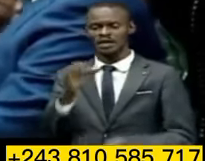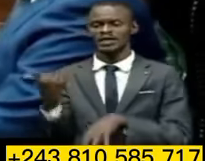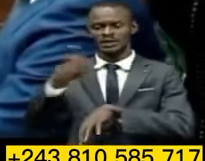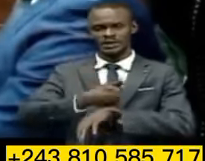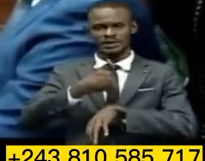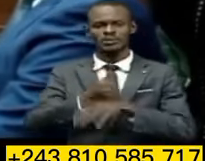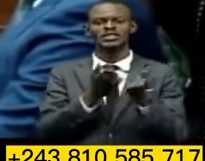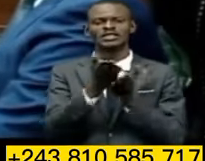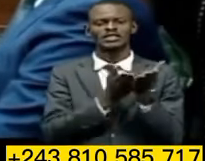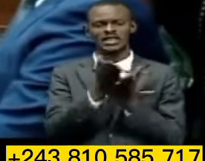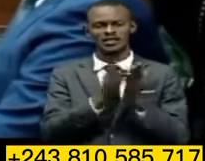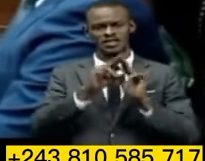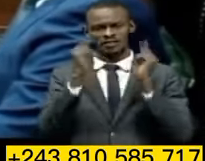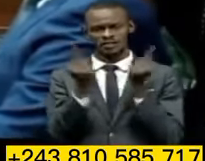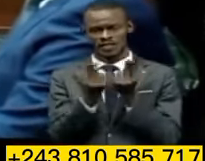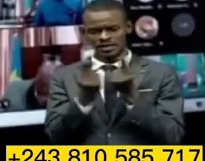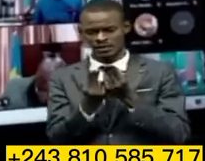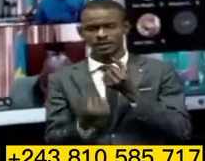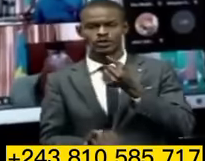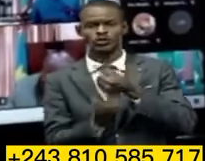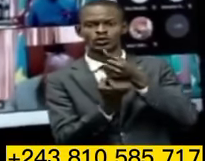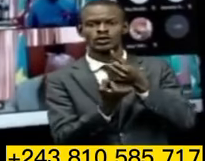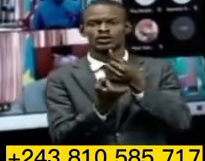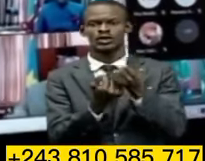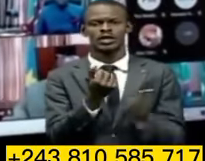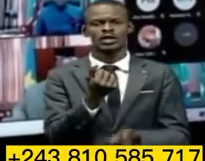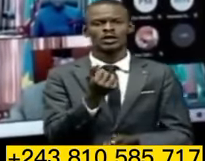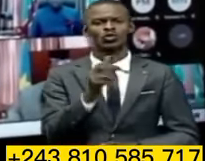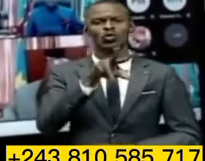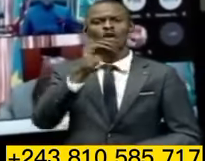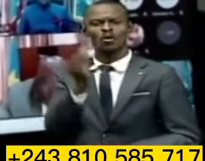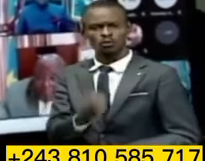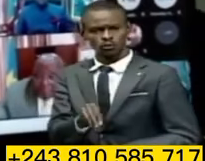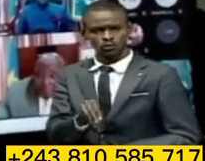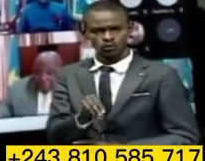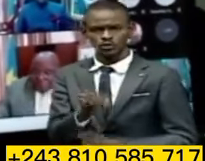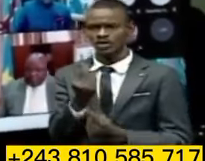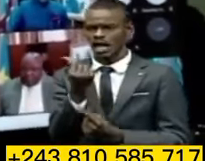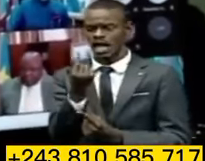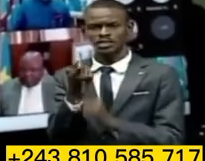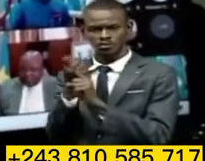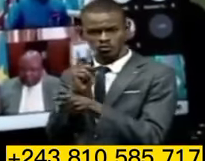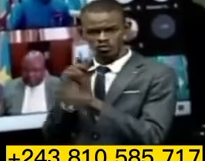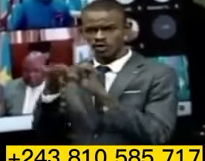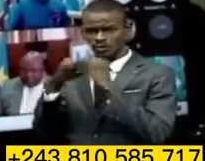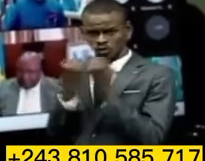universels, qui est alimenté à hauteur de 3% des revenus bruts générés par les opérateurs des